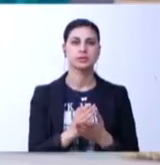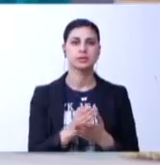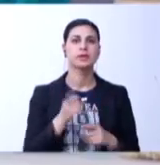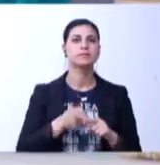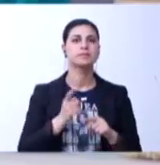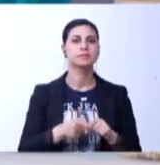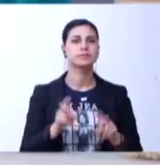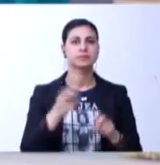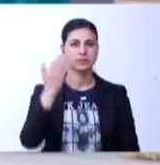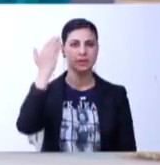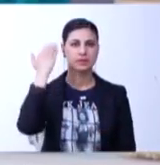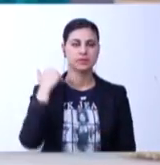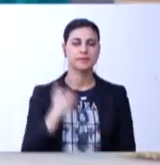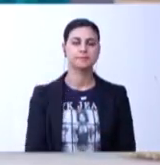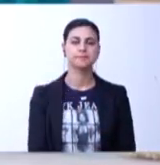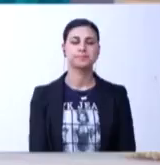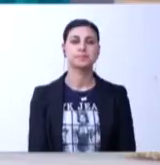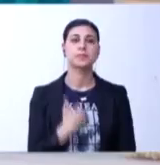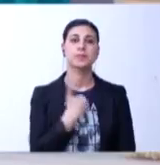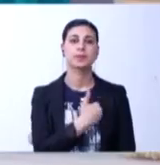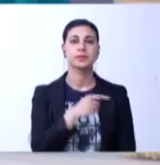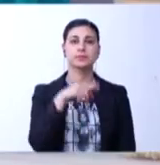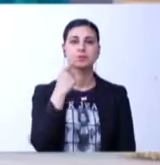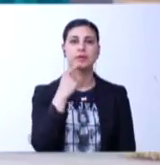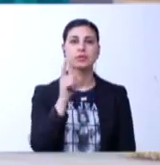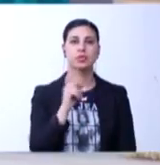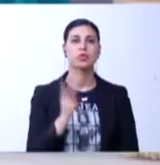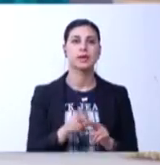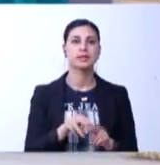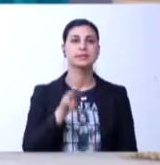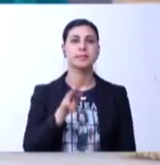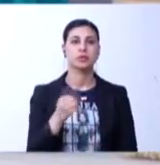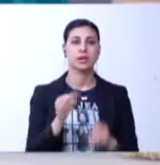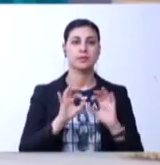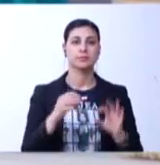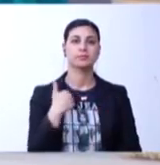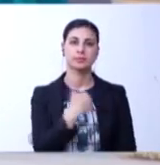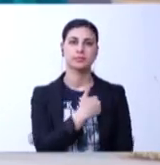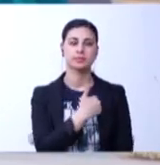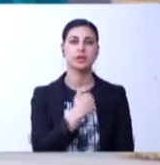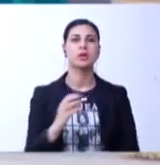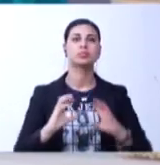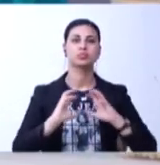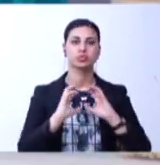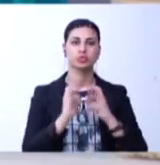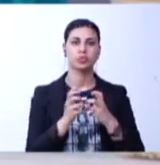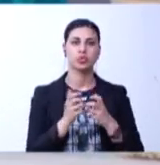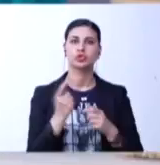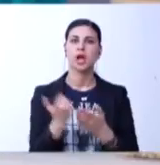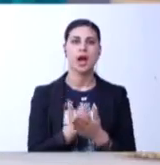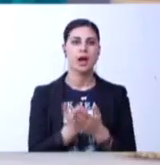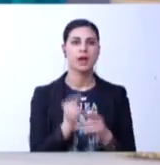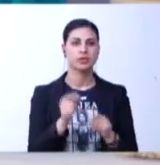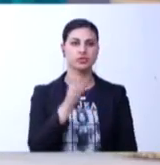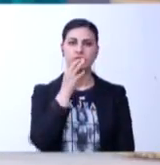მეტალის კონსტრუქციების დარება. მინდა აღვნიშნო, რომ ეს მეთოდი ახლა რაზეც მე მინდა ვისაუბრო, რომ სოფლიოში არც ისე ახალია